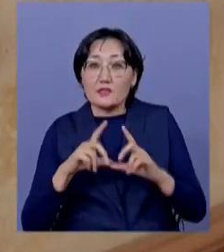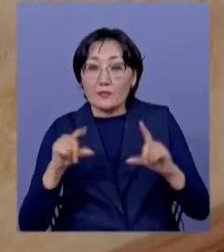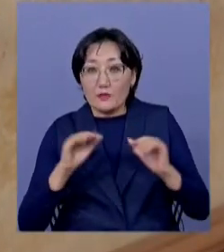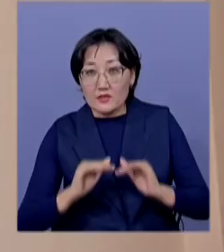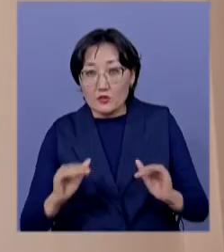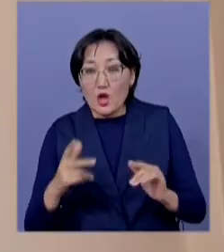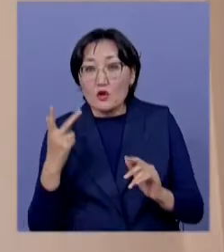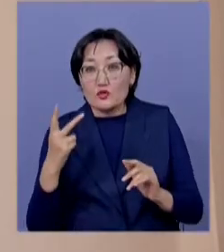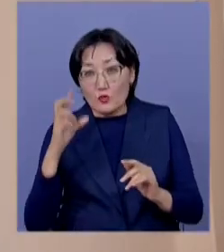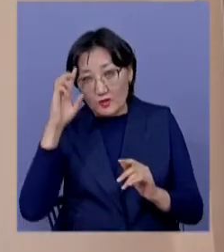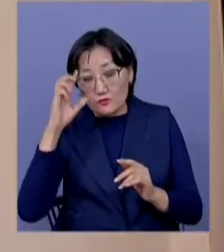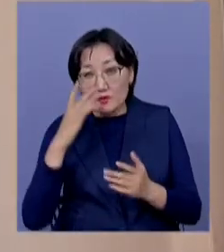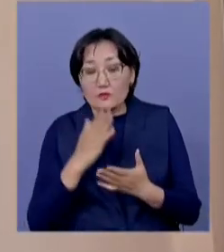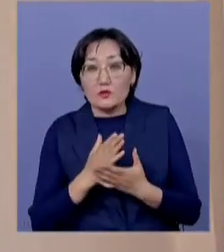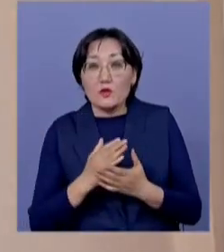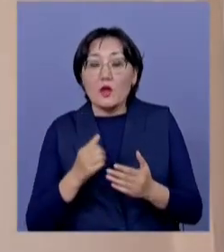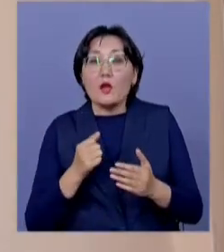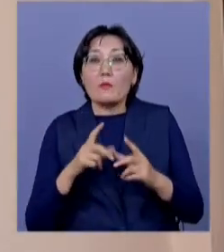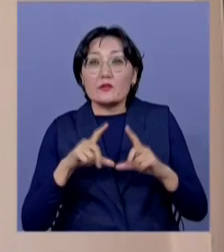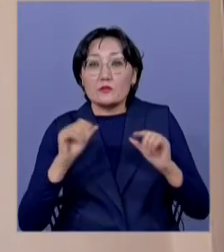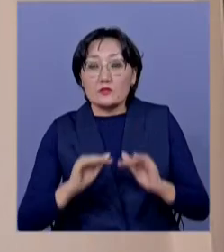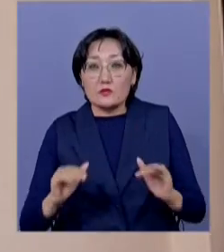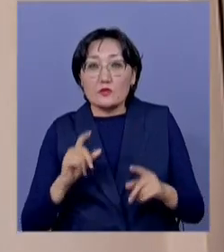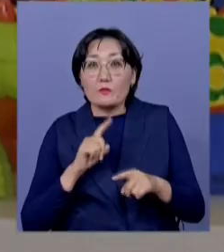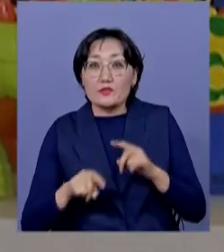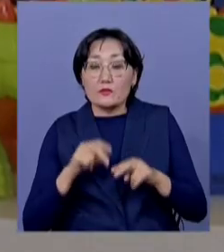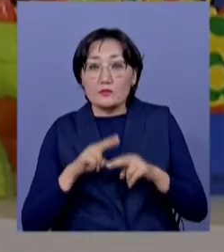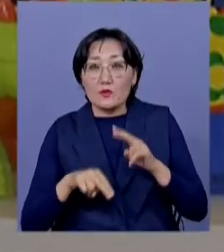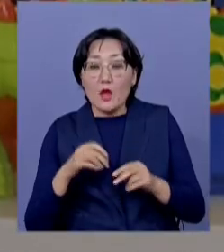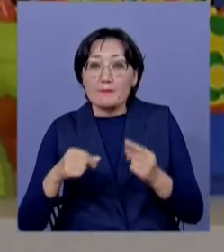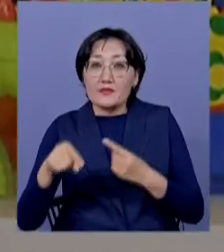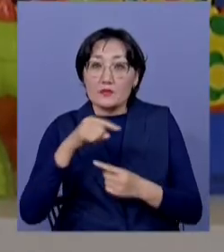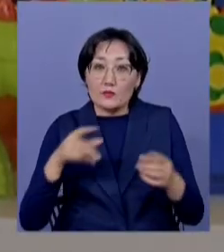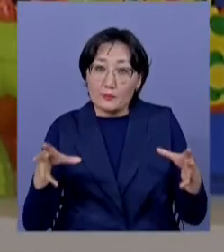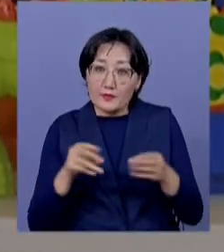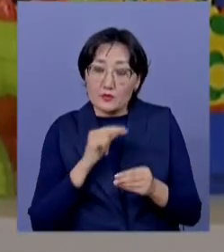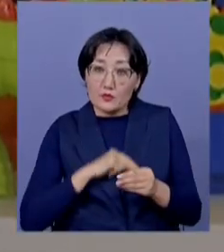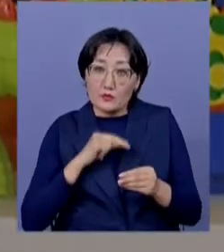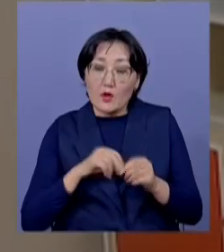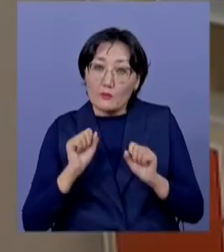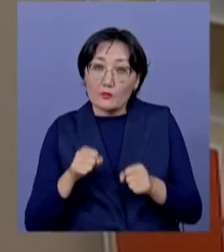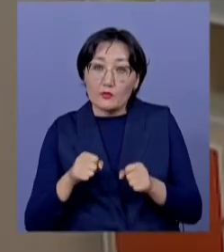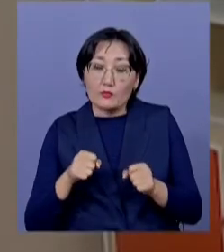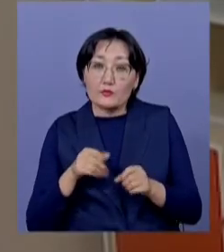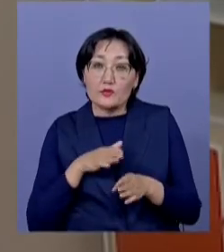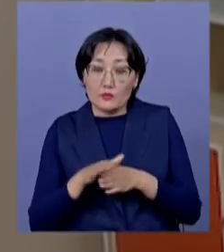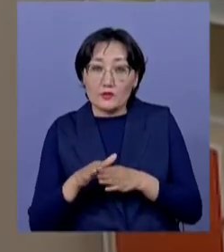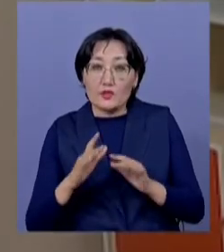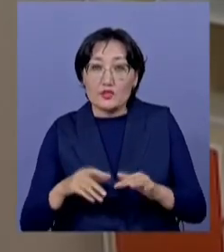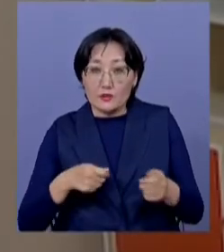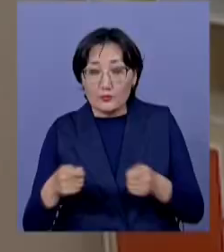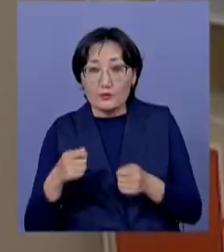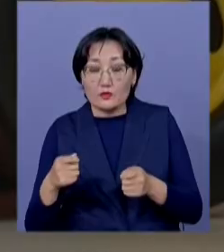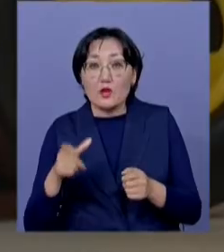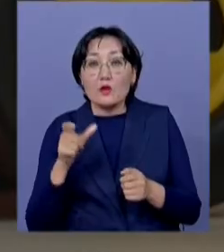оның үшеуі ғана мемлекеттік. Мектепке дейінгі мекемелердің шапшаң бой көтеруі бизнеспен әріптестік аясында мүмкін болып отыр, дейді жергілікті билік